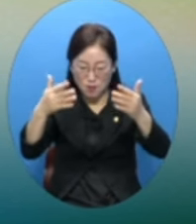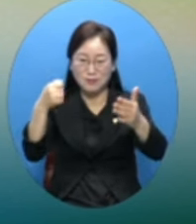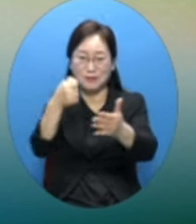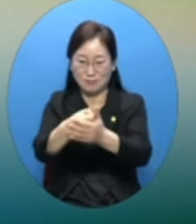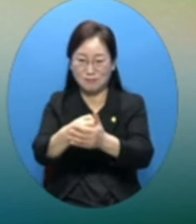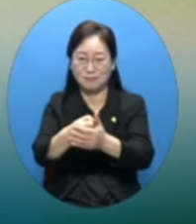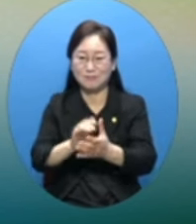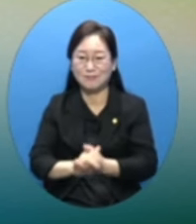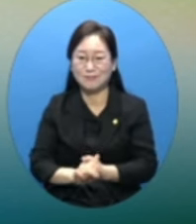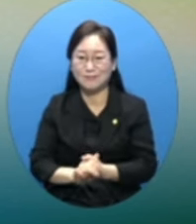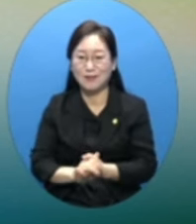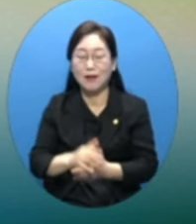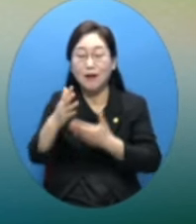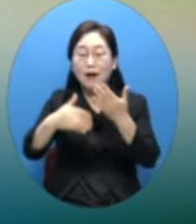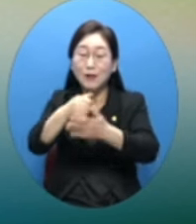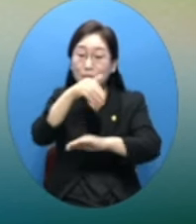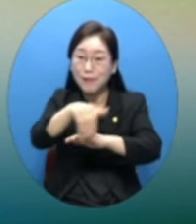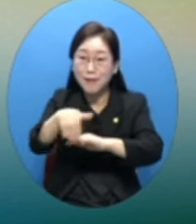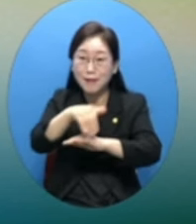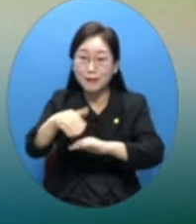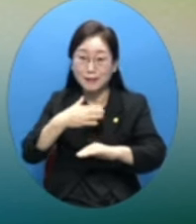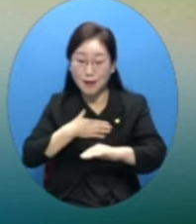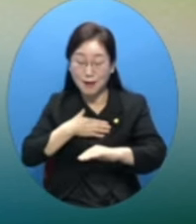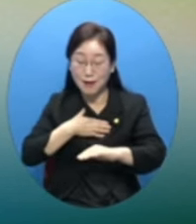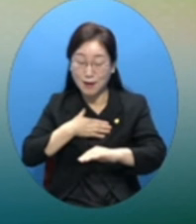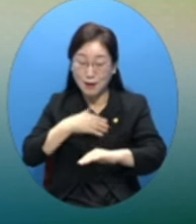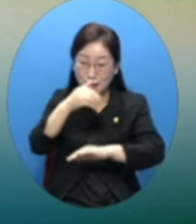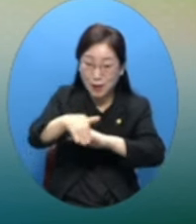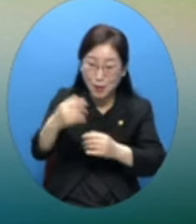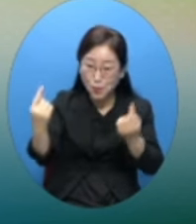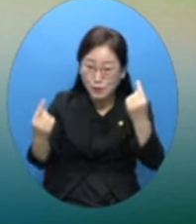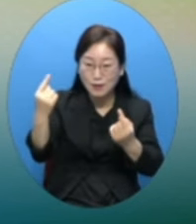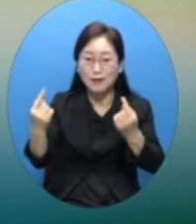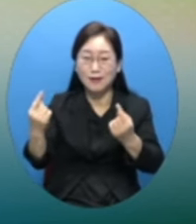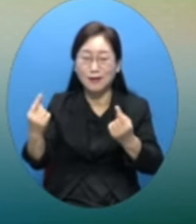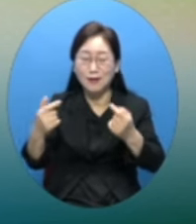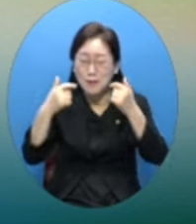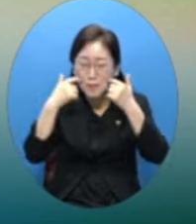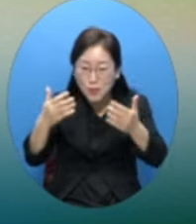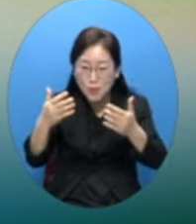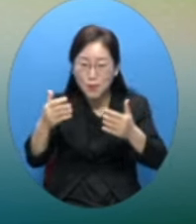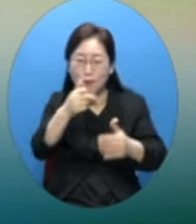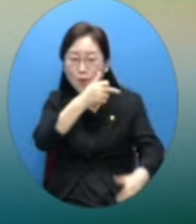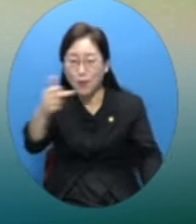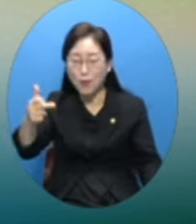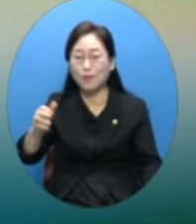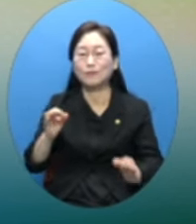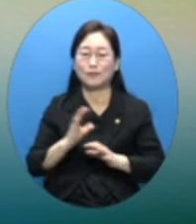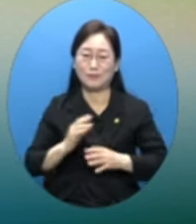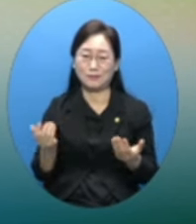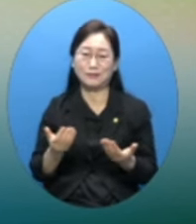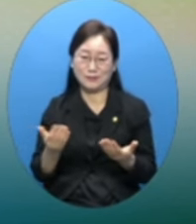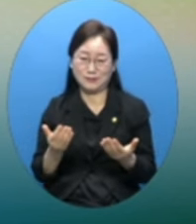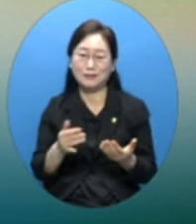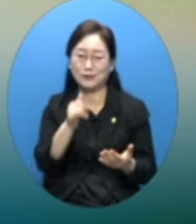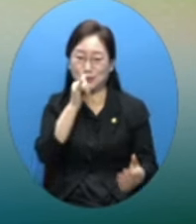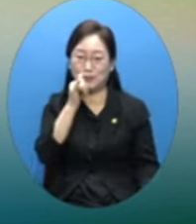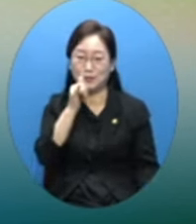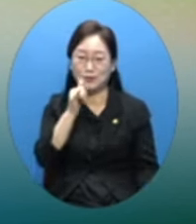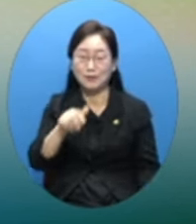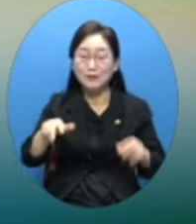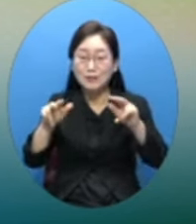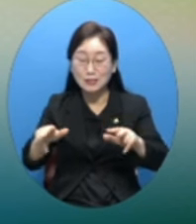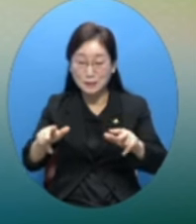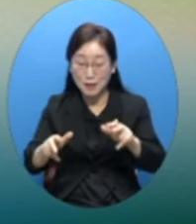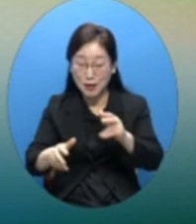들었습니다. 하나님의 계획하심은 내가 계획한 것들보다 분명히 너무 크고 놀라운 일들이 있기 때문에 지금의